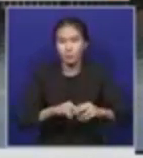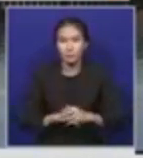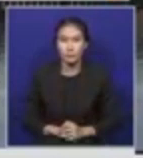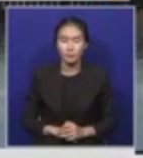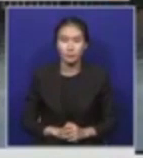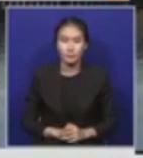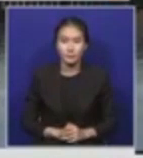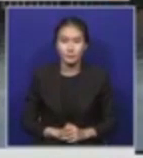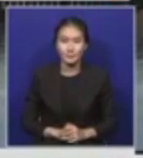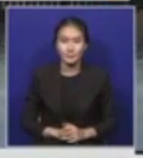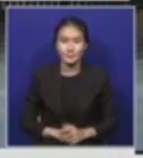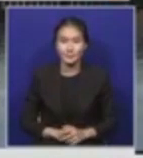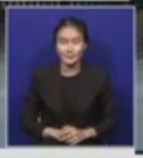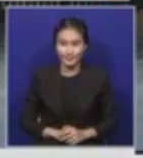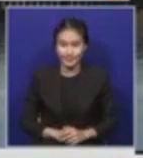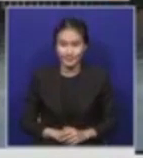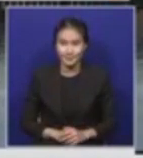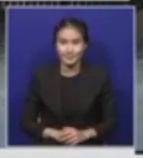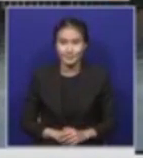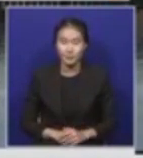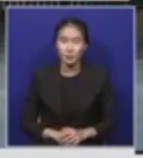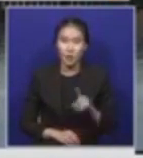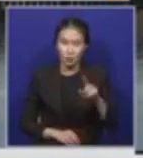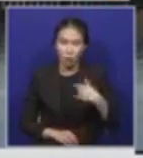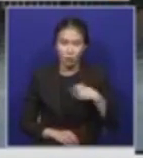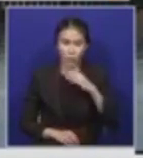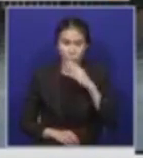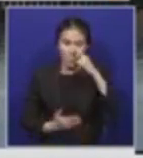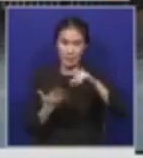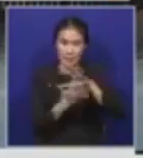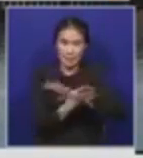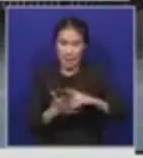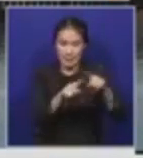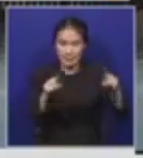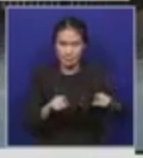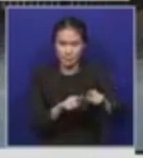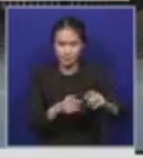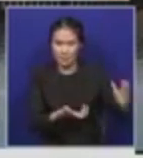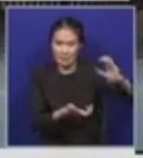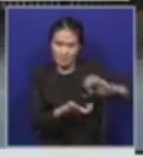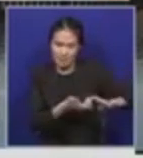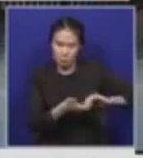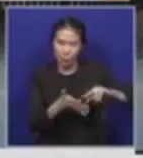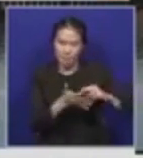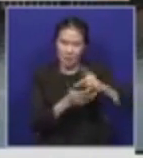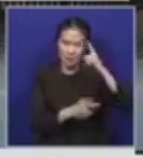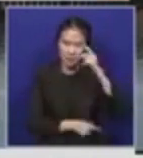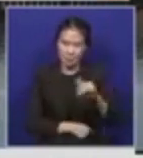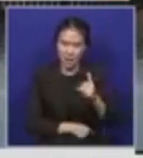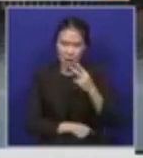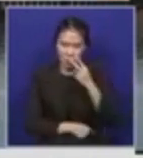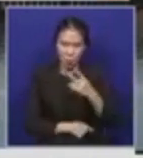ไปเซ็นสัญญาข้อตกลงในเรื่องนี้นะครับผมคิดว่ามันมีความสุ่มเสี่ยงนะครับอย่างที่ผมเสนอไปแล้วว่า